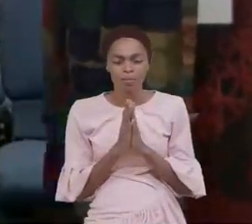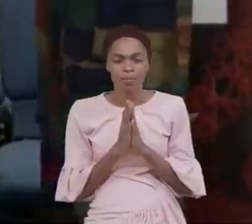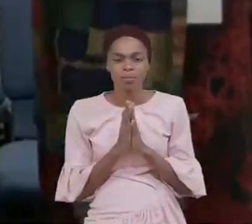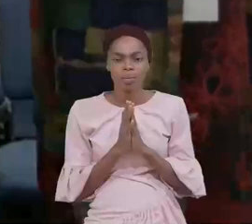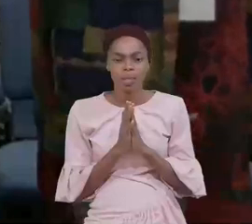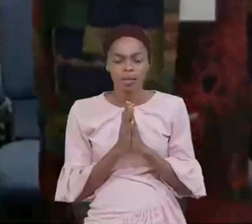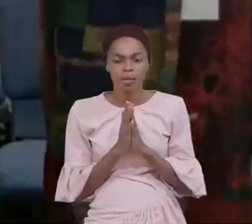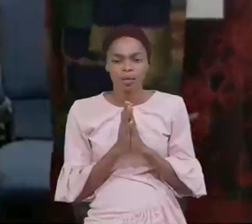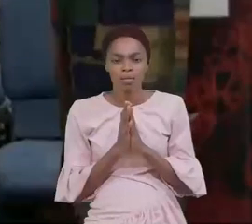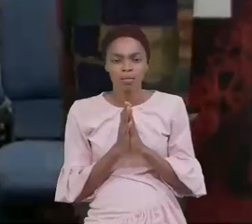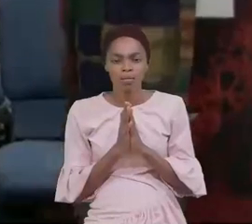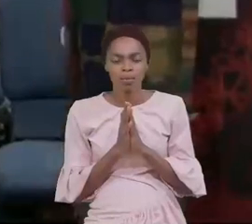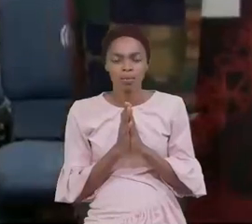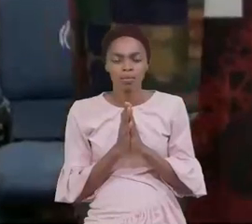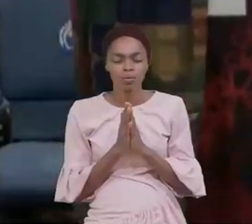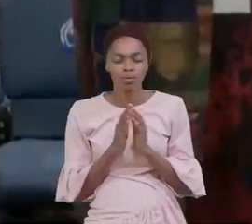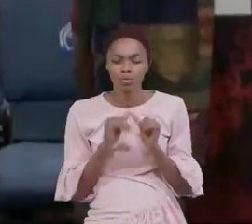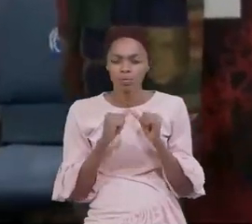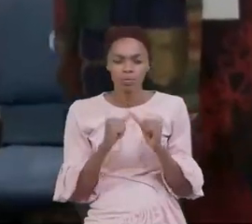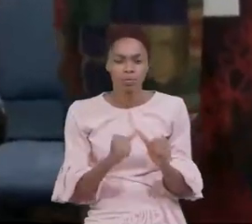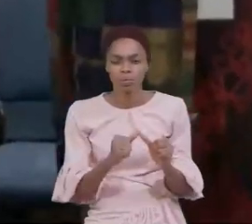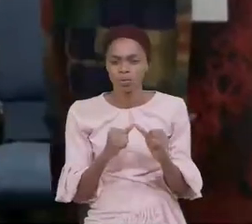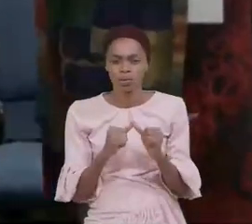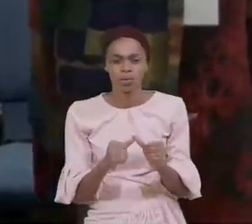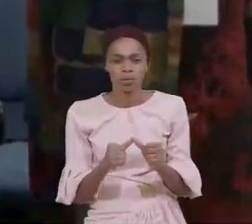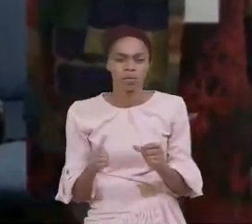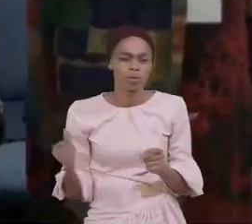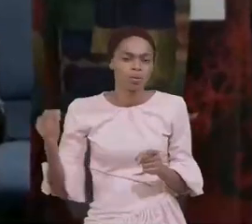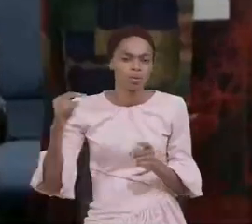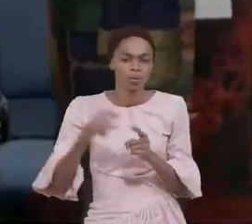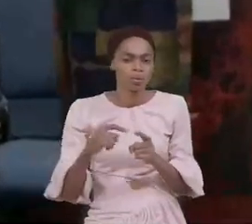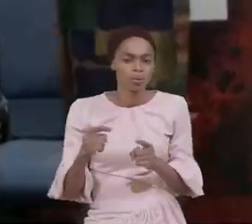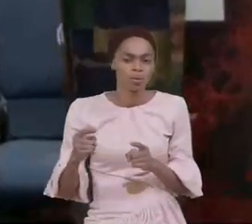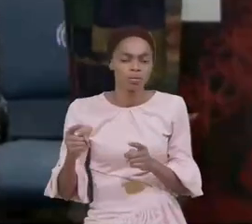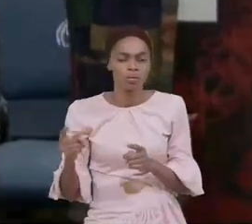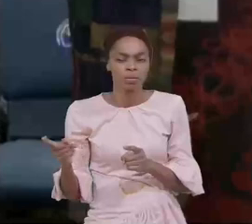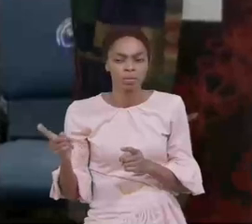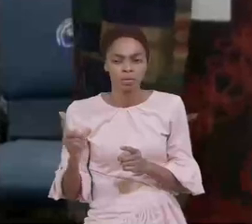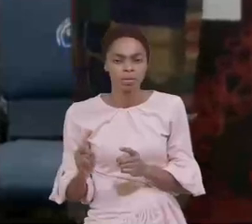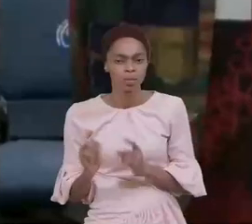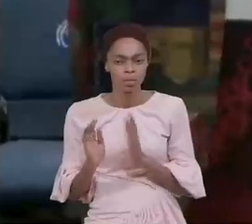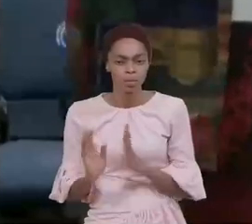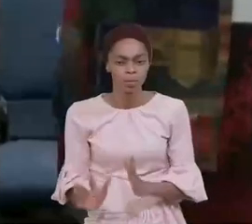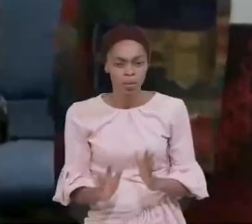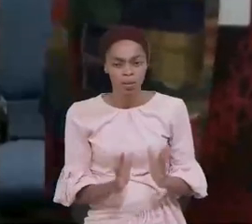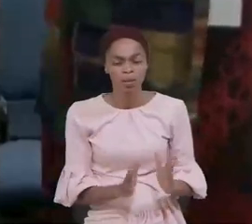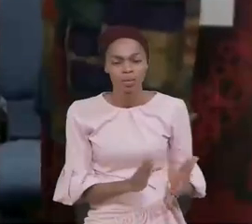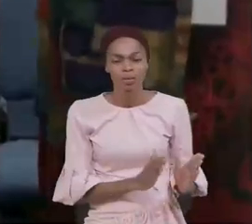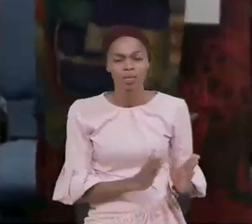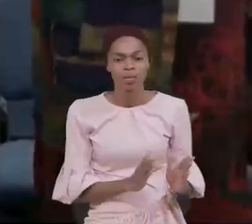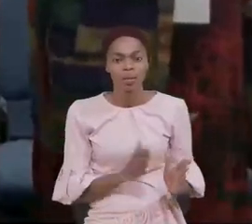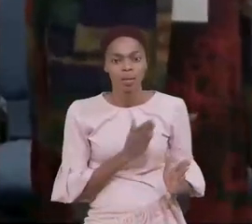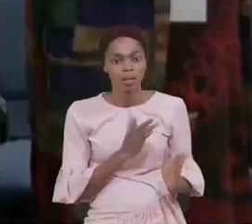continuez jusqu'à ce que le plan, le projet